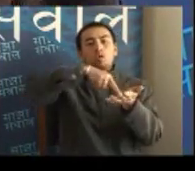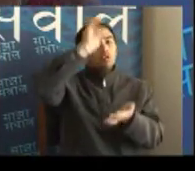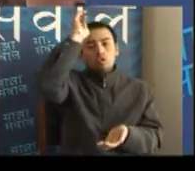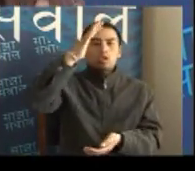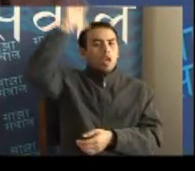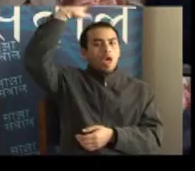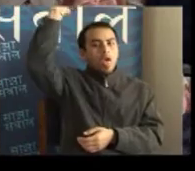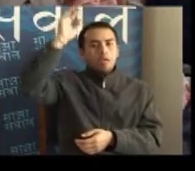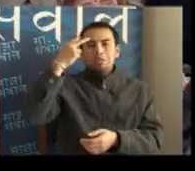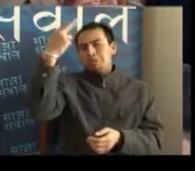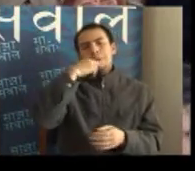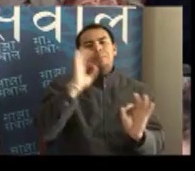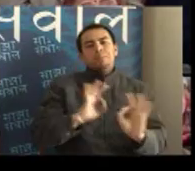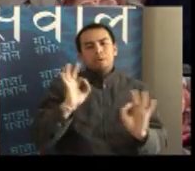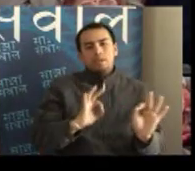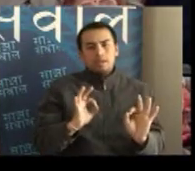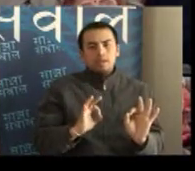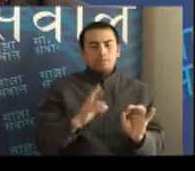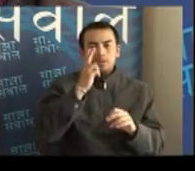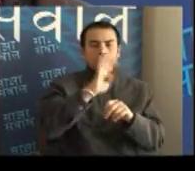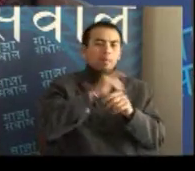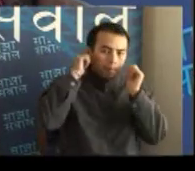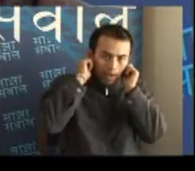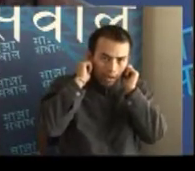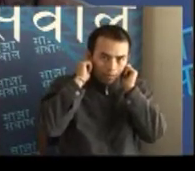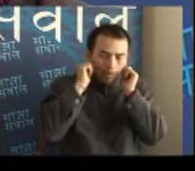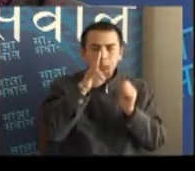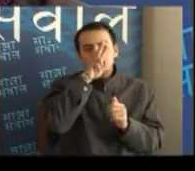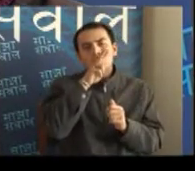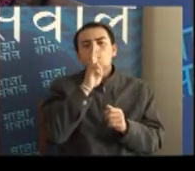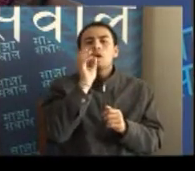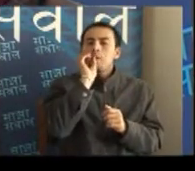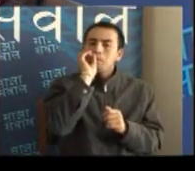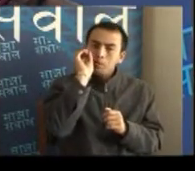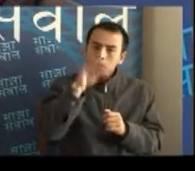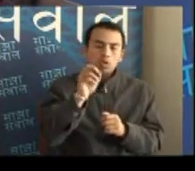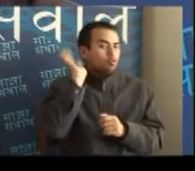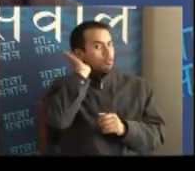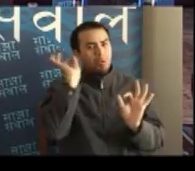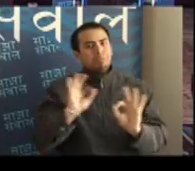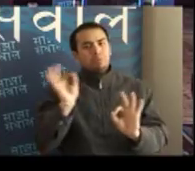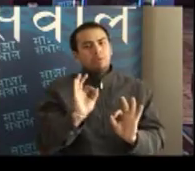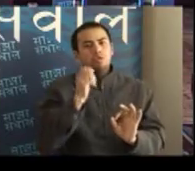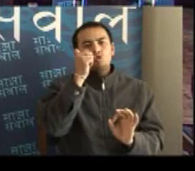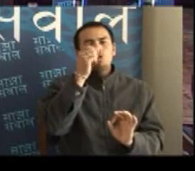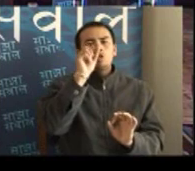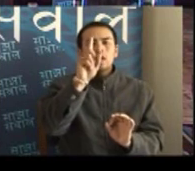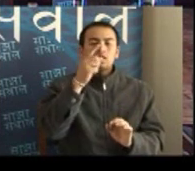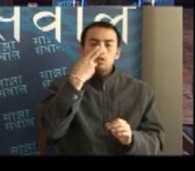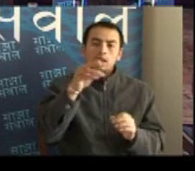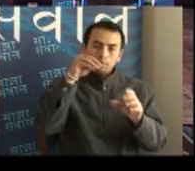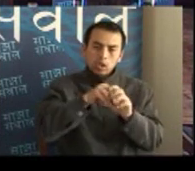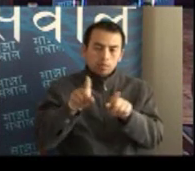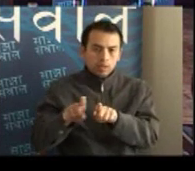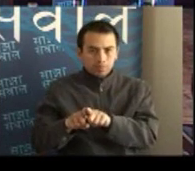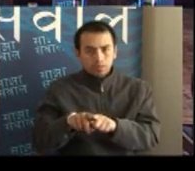उठेर आज उहाँले देख्नु भएन, अनि उहाँले चाहिँ अब त्यतिखेर माफी माग्नु भयो भने चाहिँ उहाँले भन्नु त भयो, तर मैले चाहिँ सुने होइन होइन। 600-700 जनाभित्र पनि